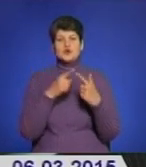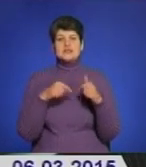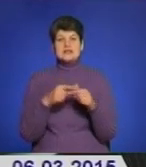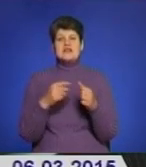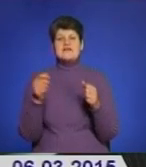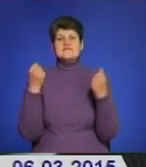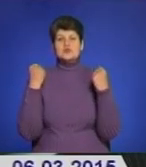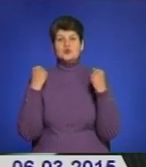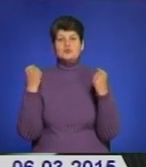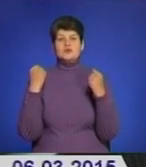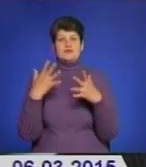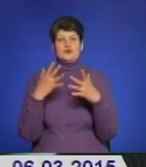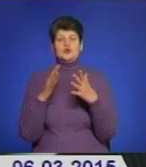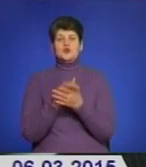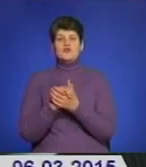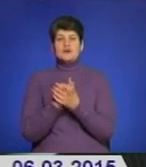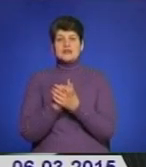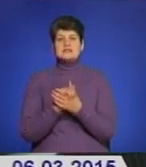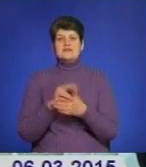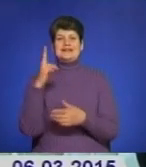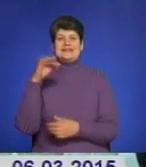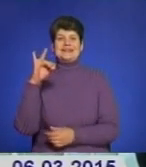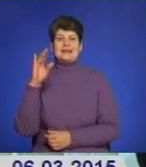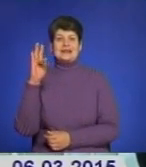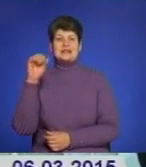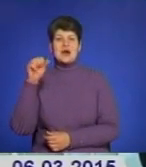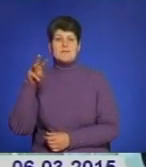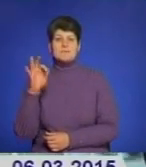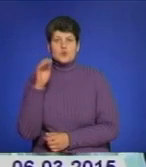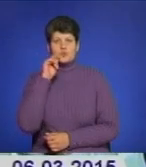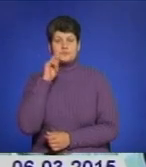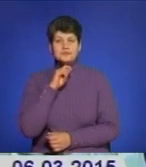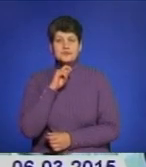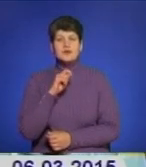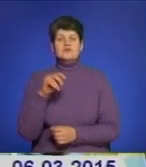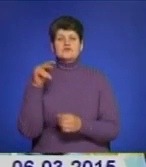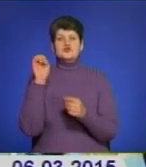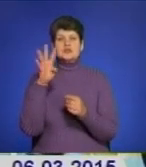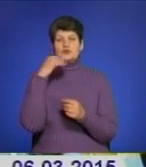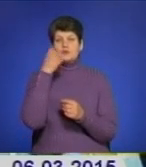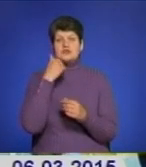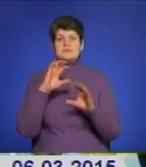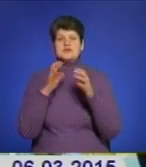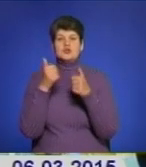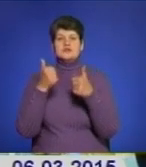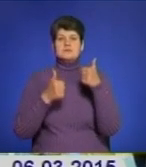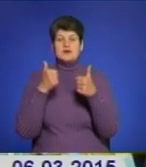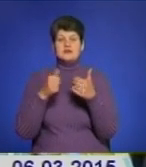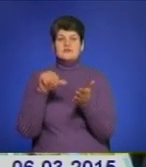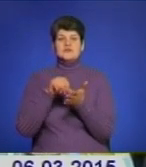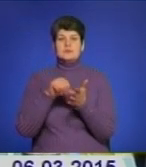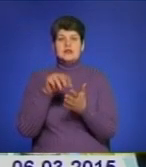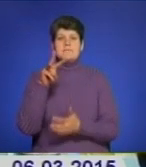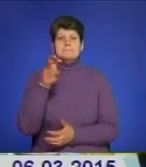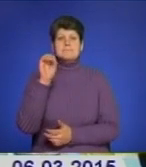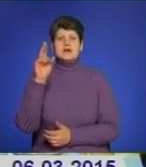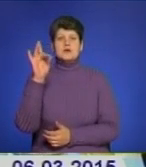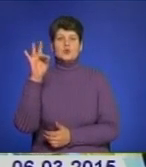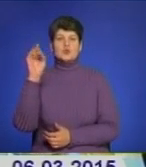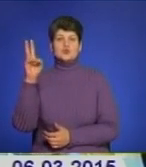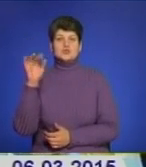товариства «Динамо України», яке відбулося в обласній міліції. У 2014 році на міжнародних змаганнях також нас виступала це Анастасія Меркушина, біатлон,